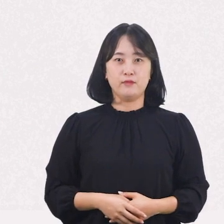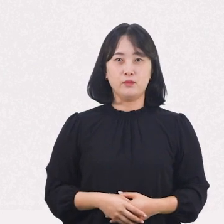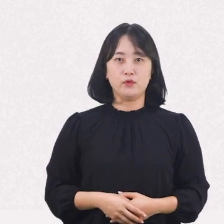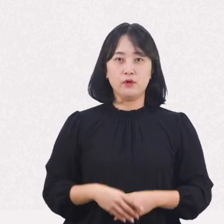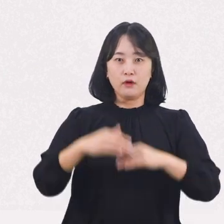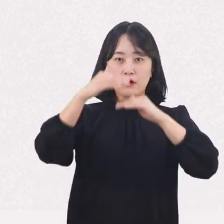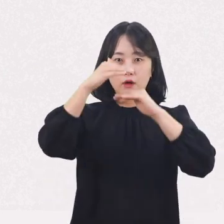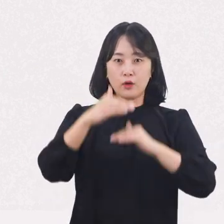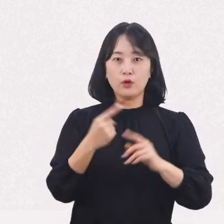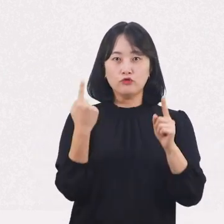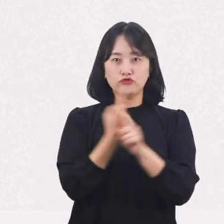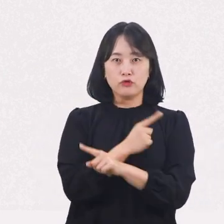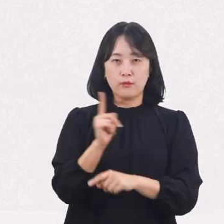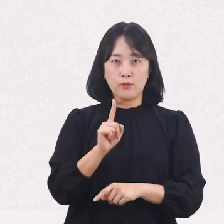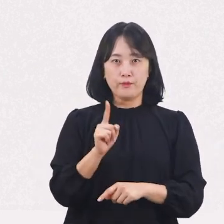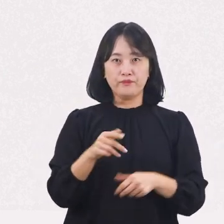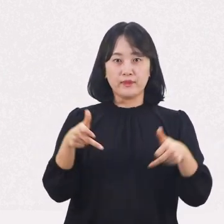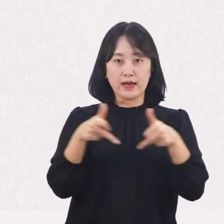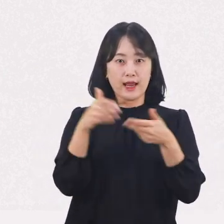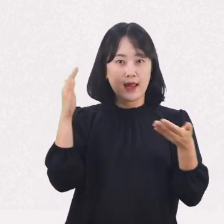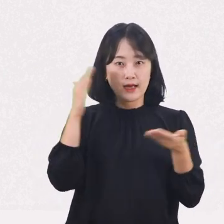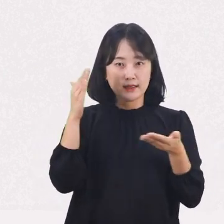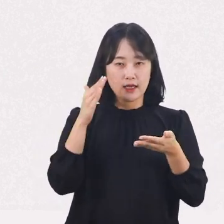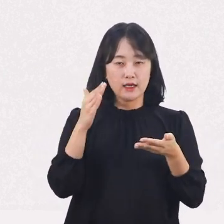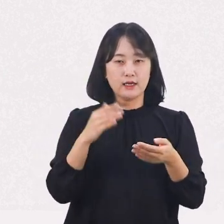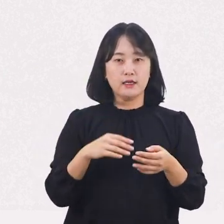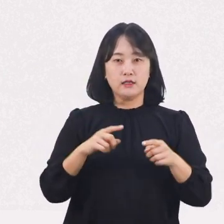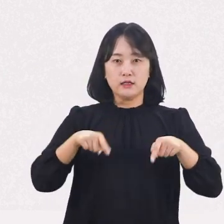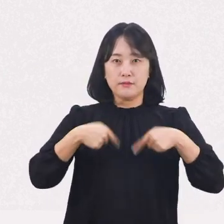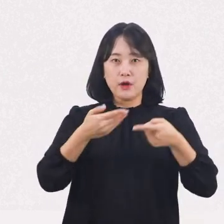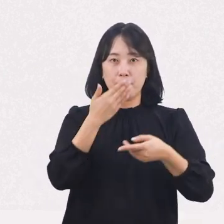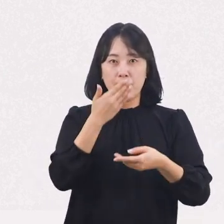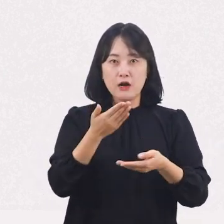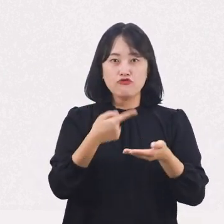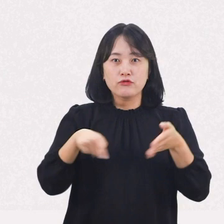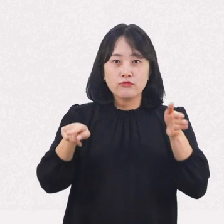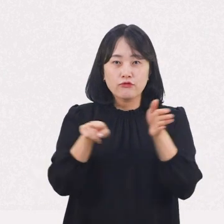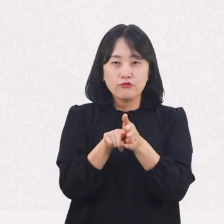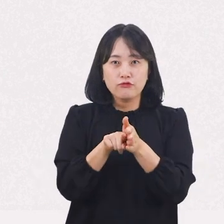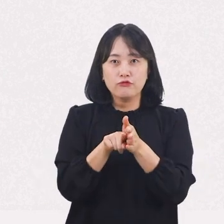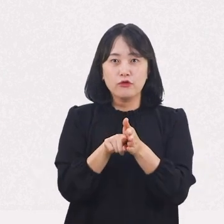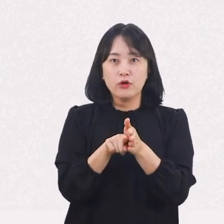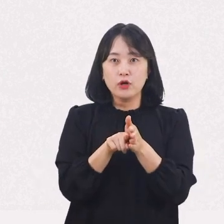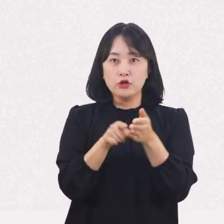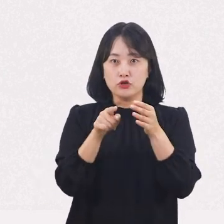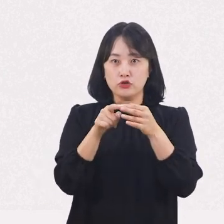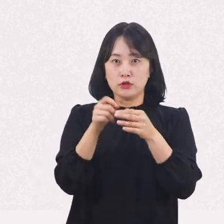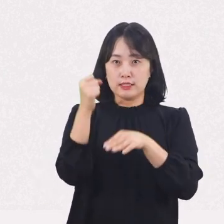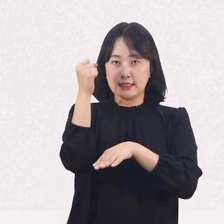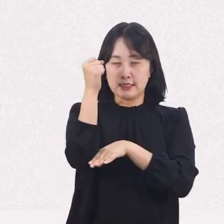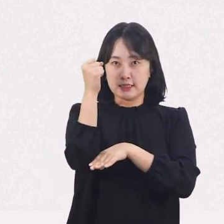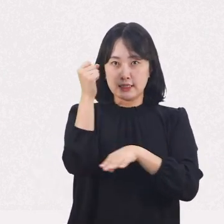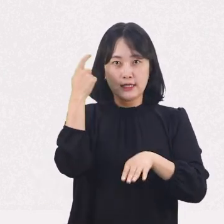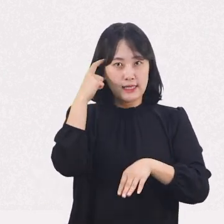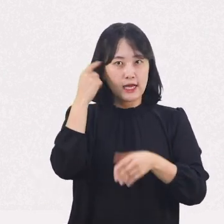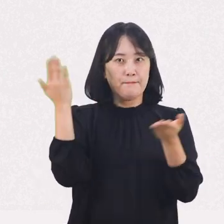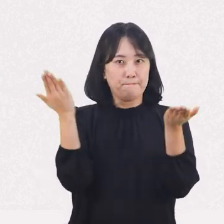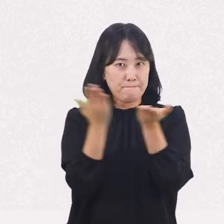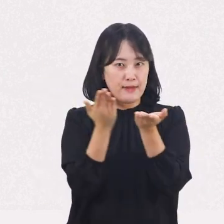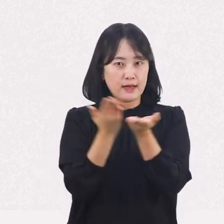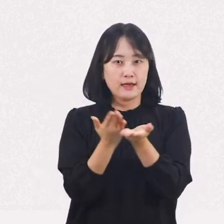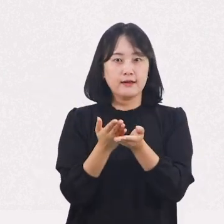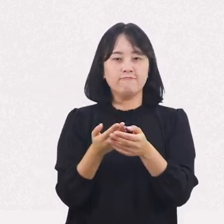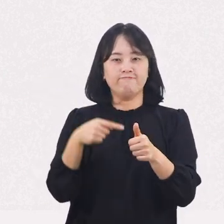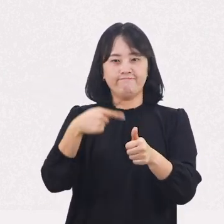교수 내용의 수정은 장애 학생이 수업에 참여할 수 있도록 교육 내용을 장애 학생 수준에 맞게 수정하여 제공하는